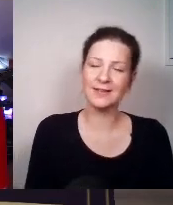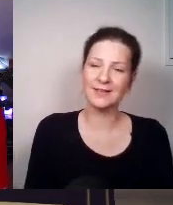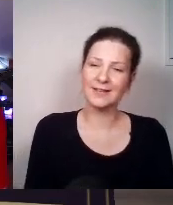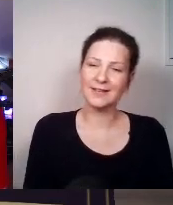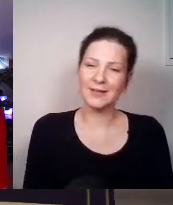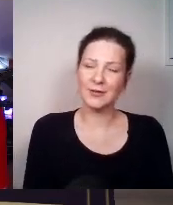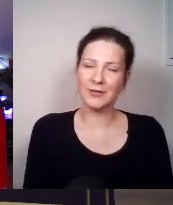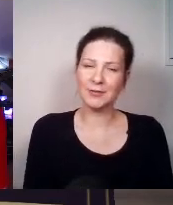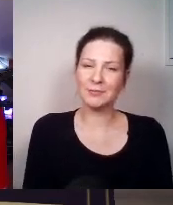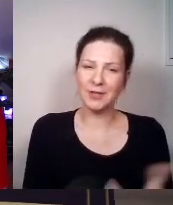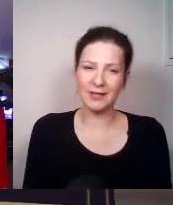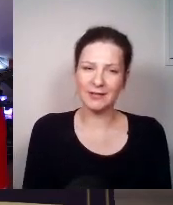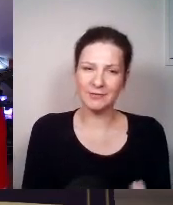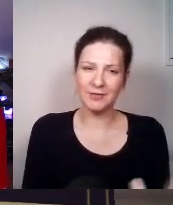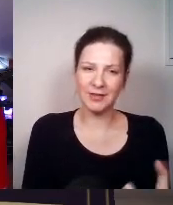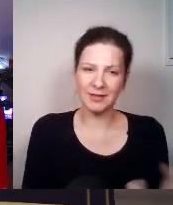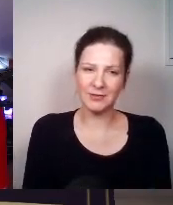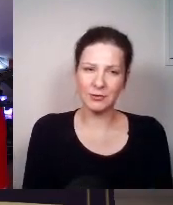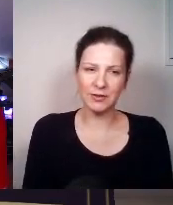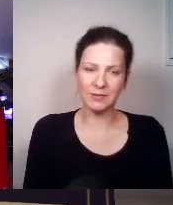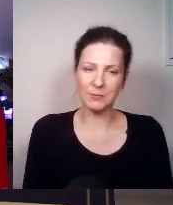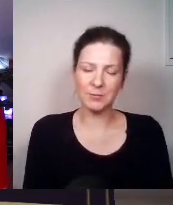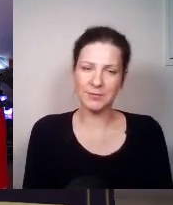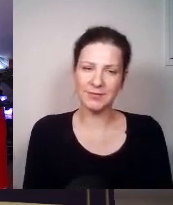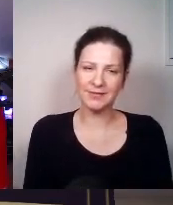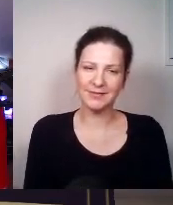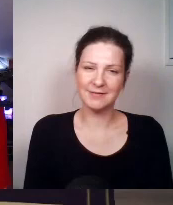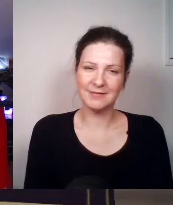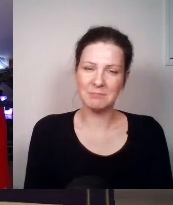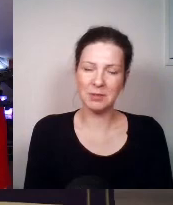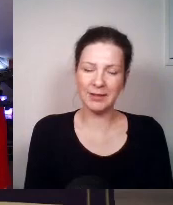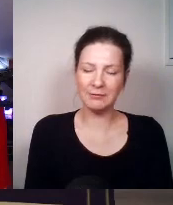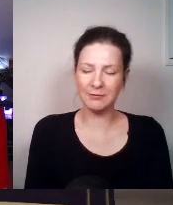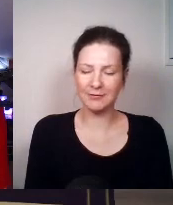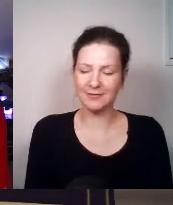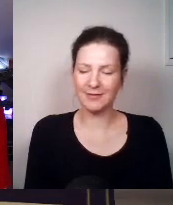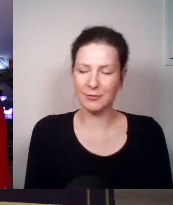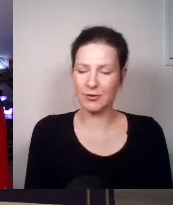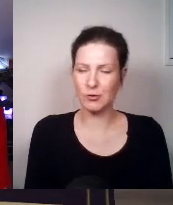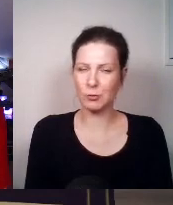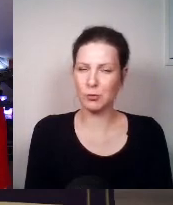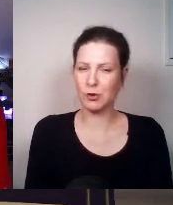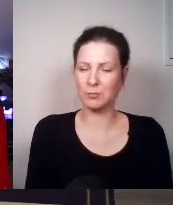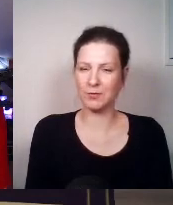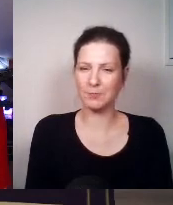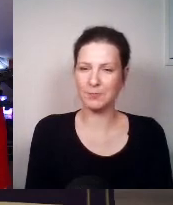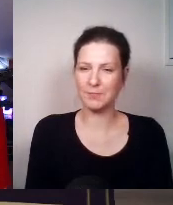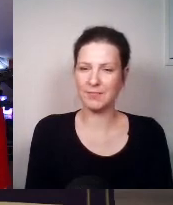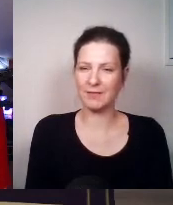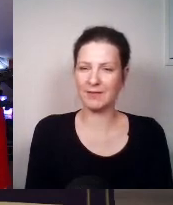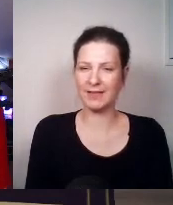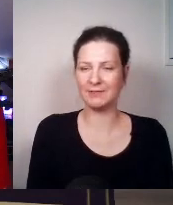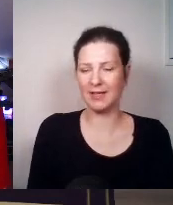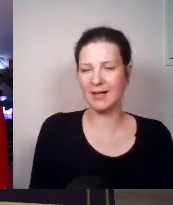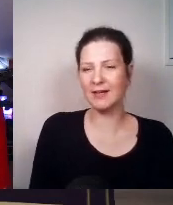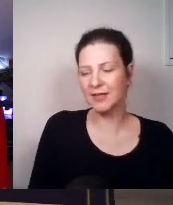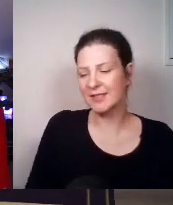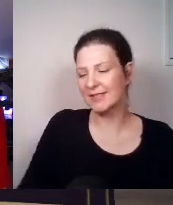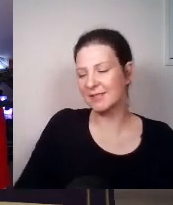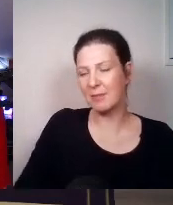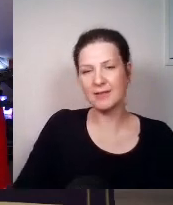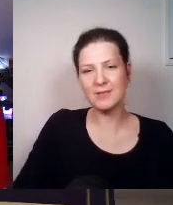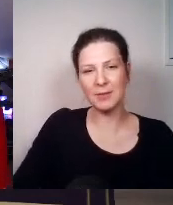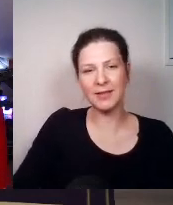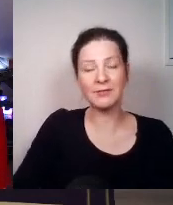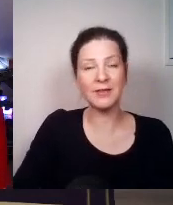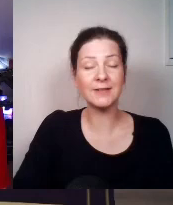hat. Wie das dort in diesem Brief auch sehr schön beschrieben ist. Weil dann wäre klar gewesen,